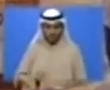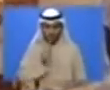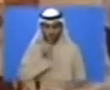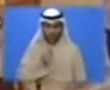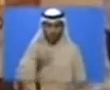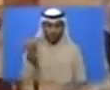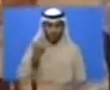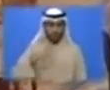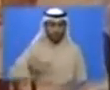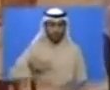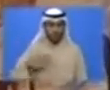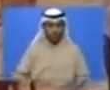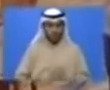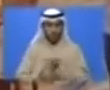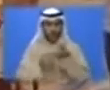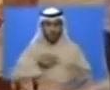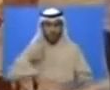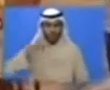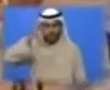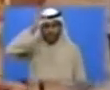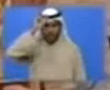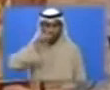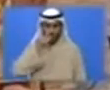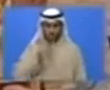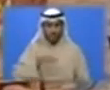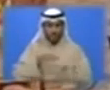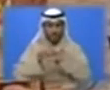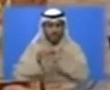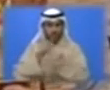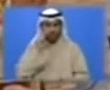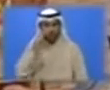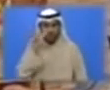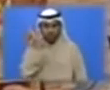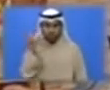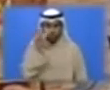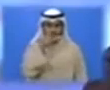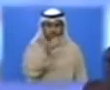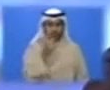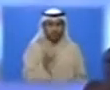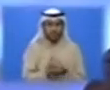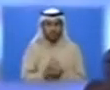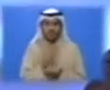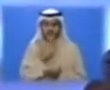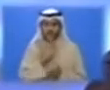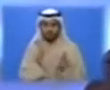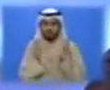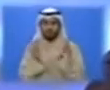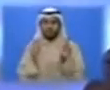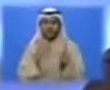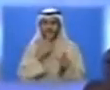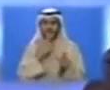وذكر الشيخ محمد الخالد أن رجال المؤسسة الأمنية هم أبناء هذا الوطن يحمونه بسواعدهم